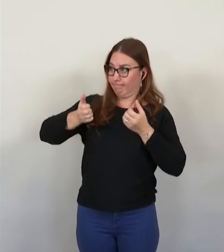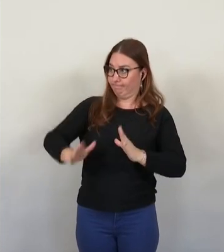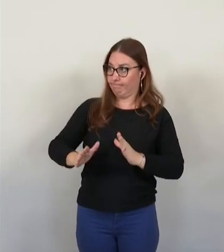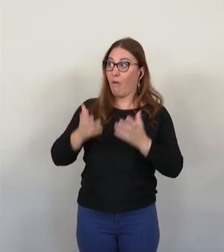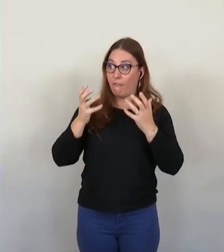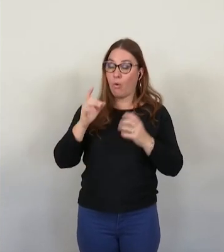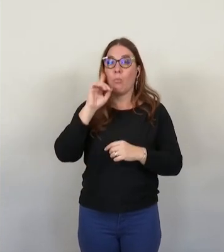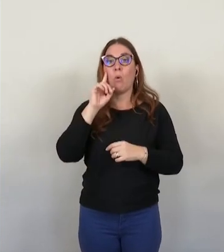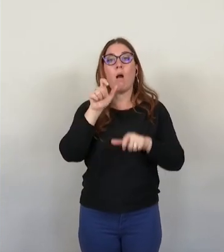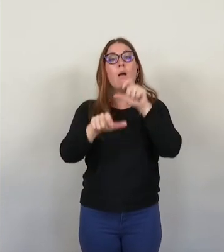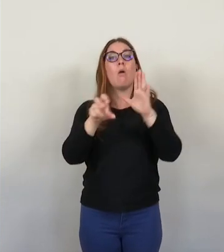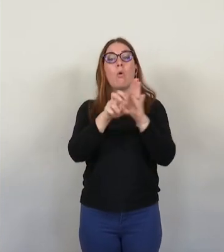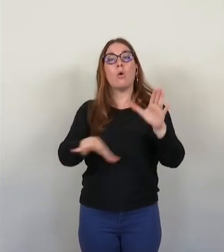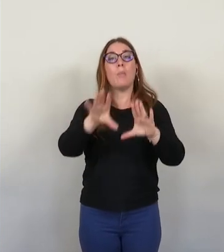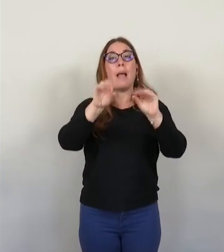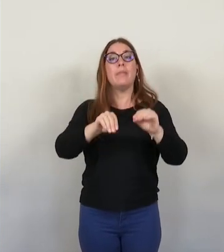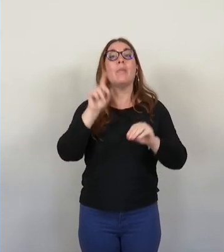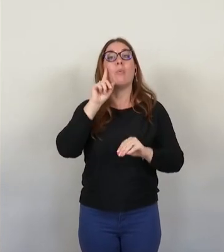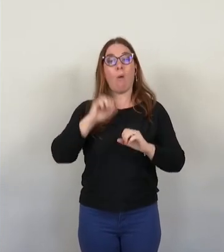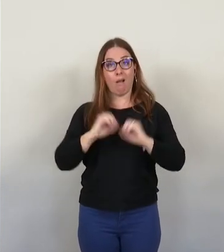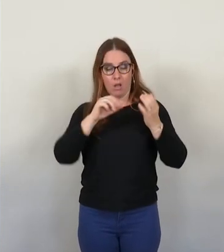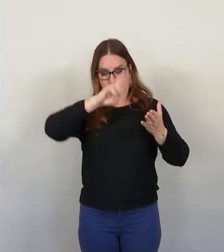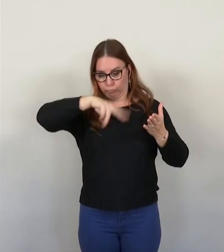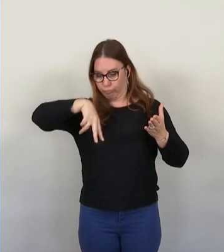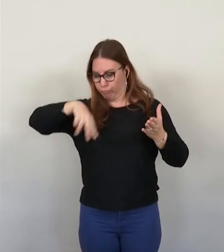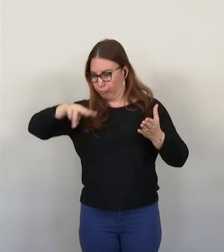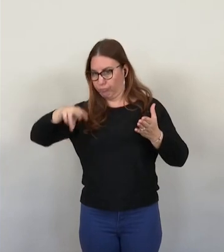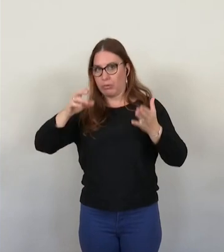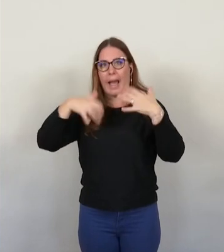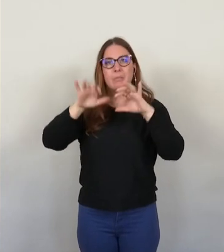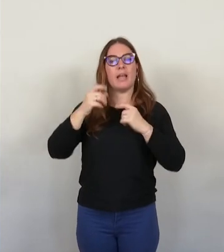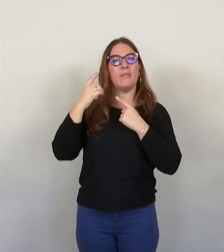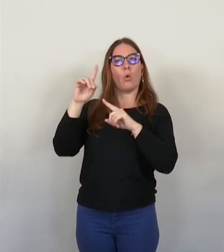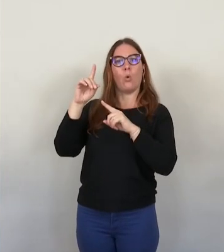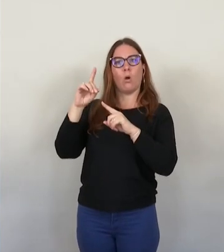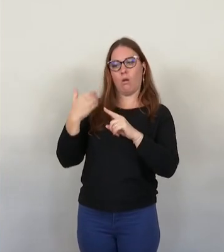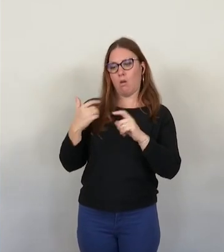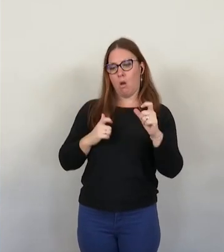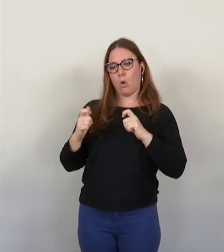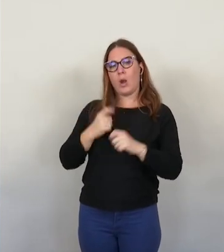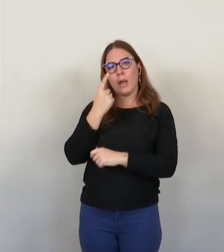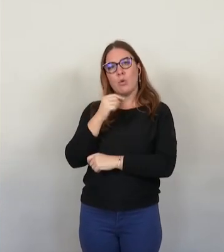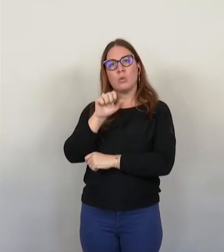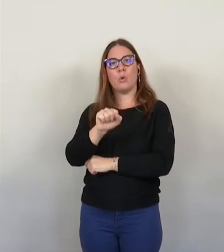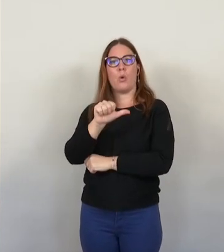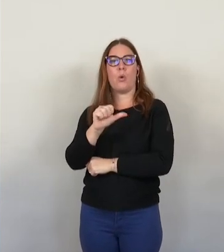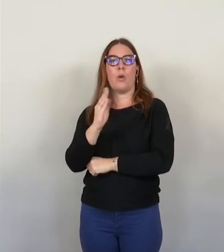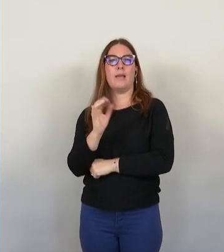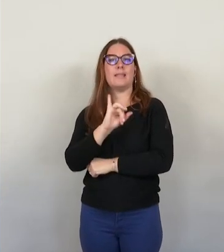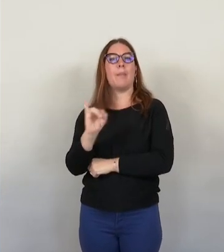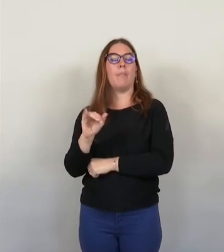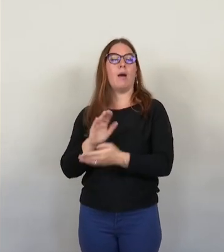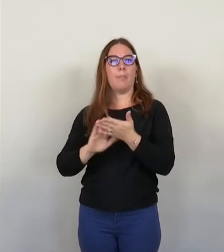grenobloises et au grenoblois puisqu'il figure dedans un recours administratif porté par notre collègue Hakim Sabri qui est membre de notre de notre